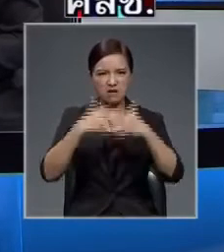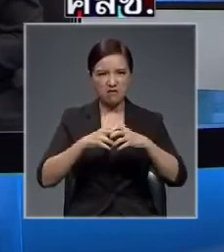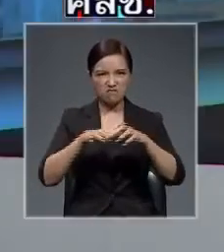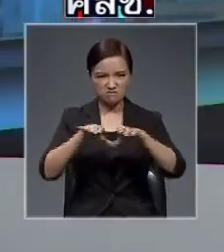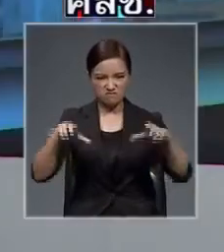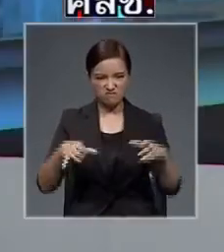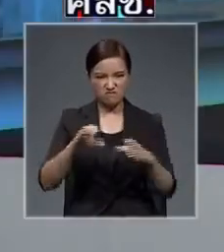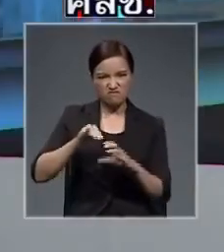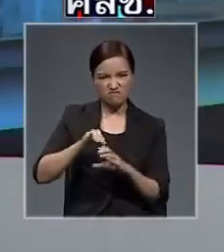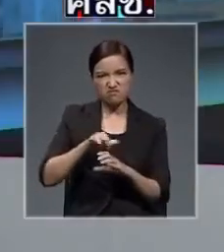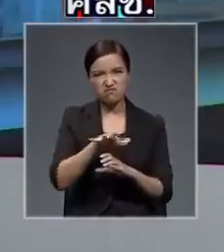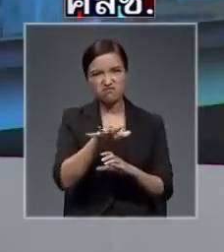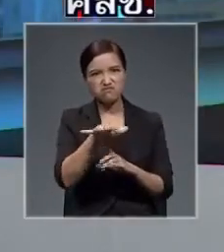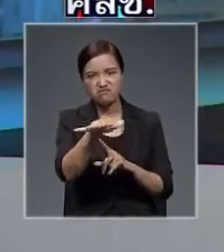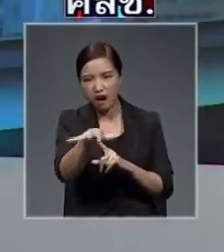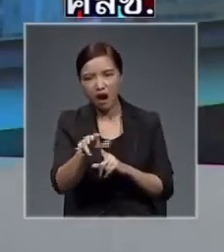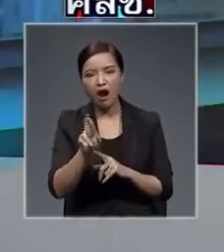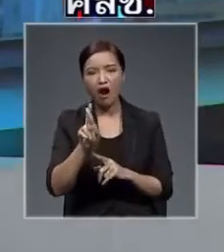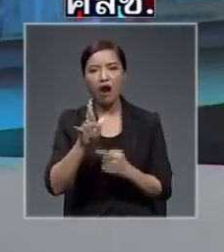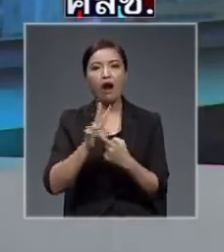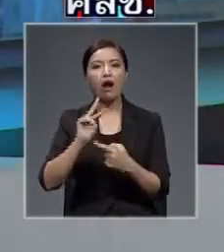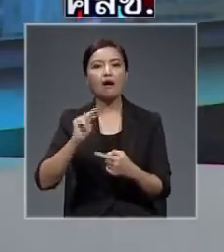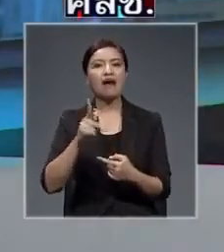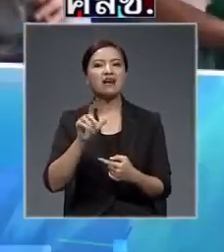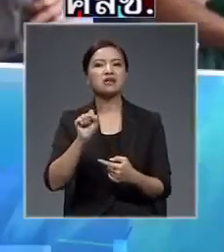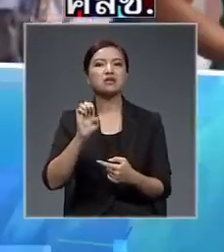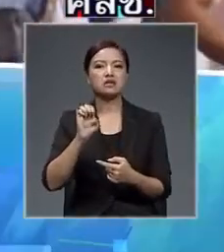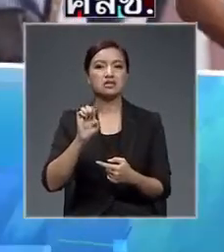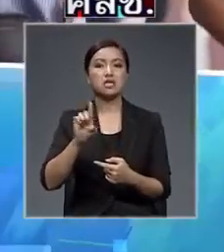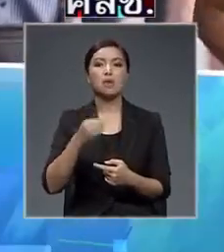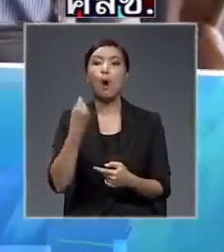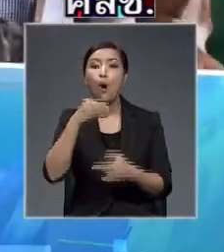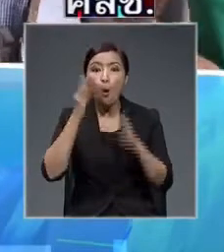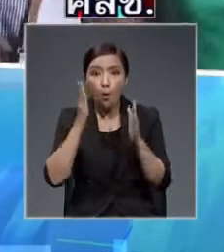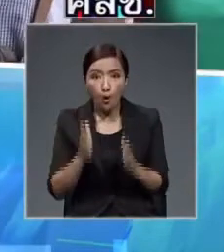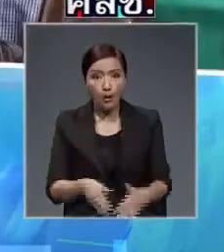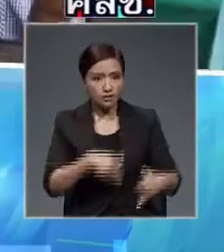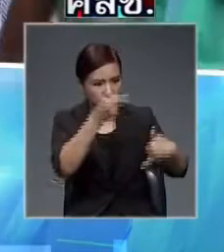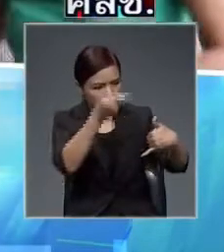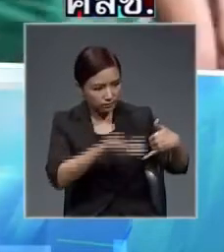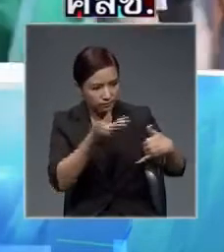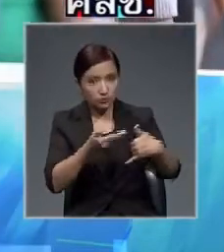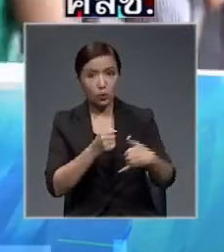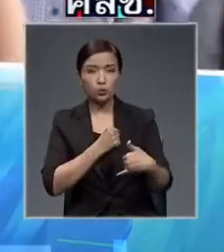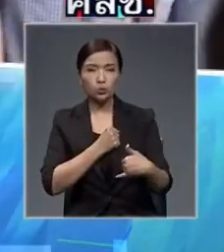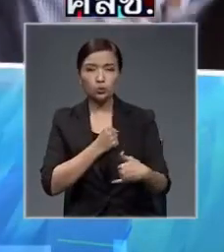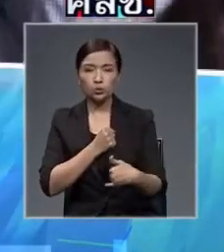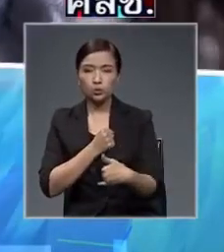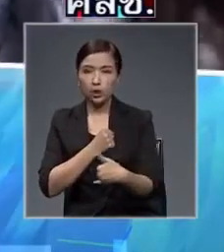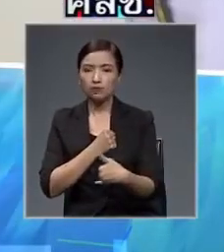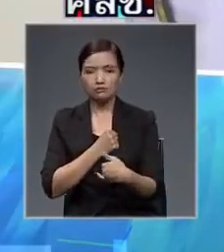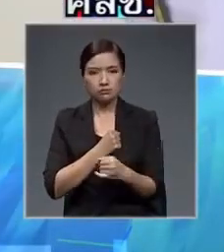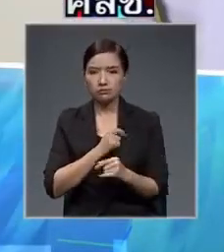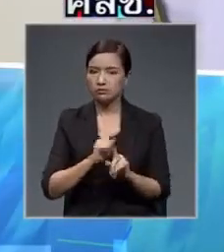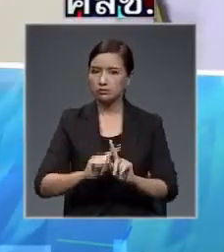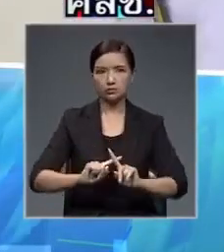วก็นักวิชาการก็ยังบอกด้วยว่าคนแต่ละคนนะคะมีความทนทานหรือความไว